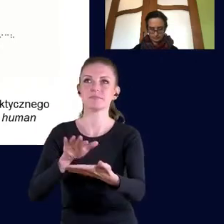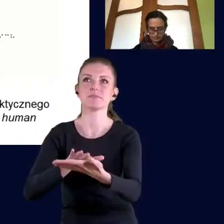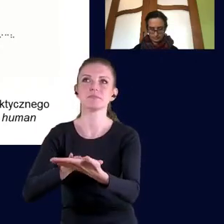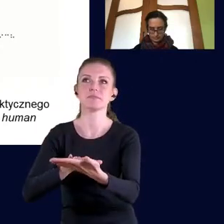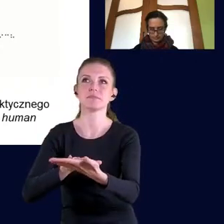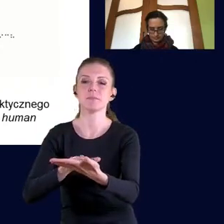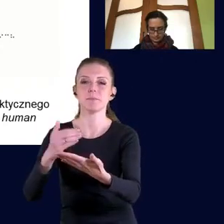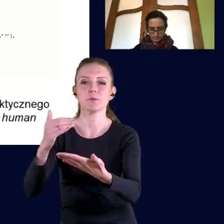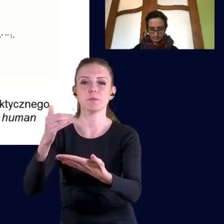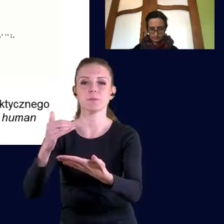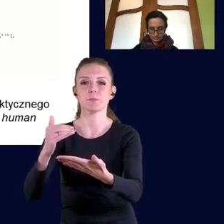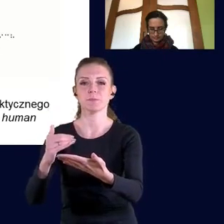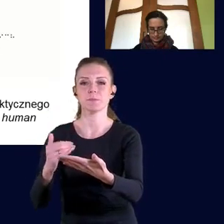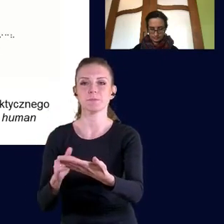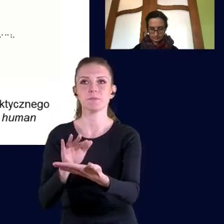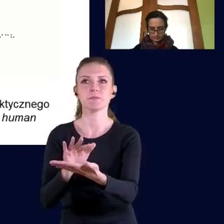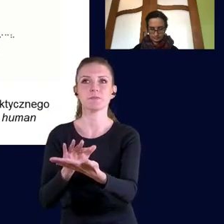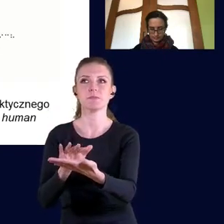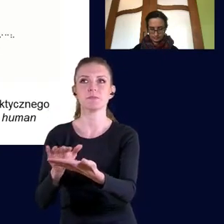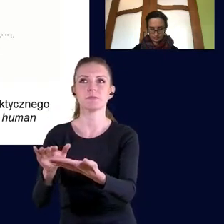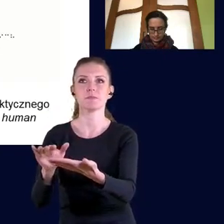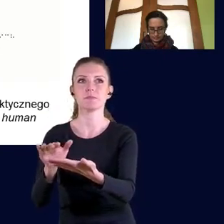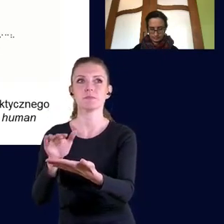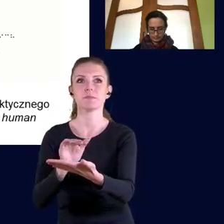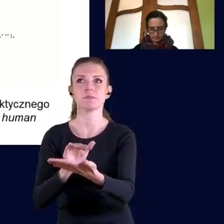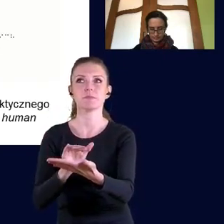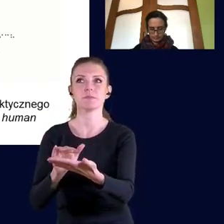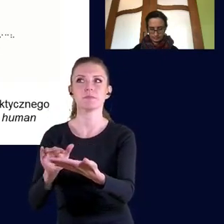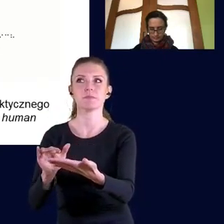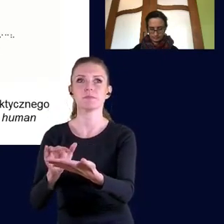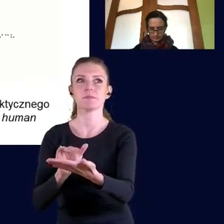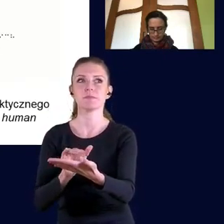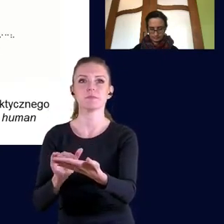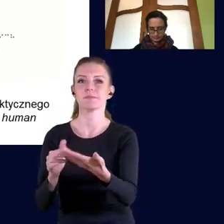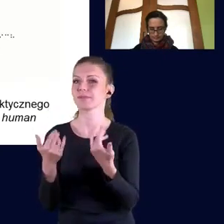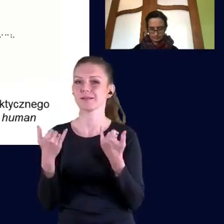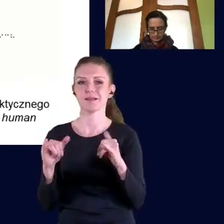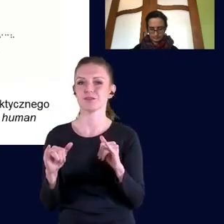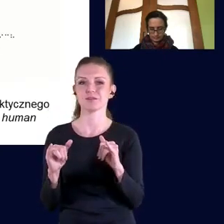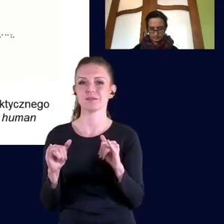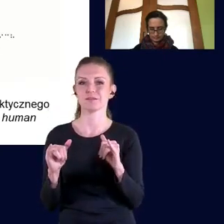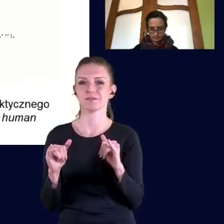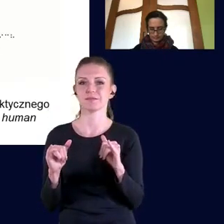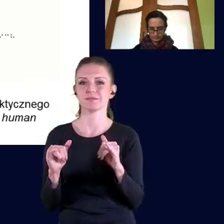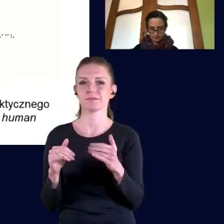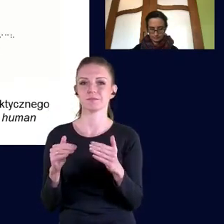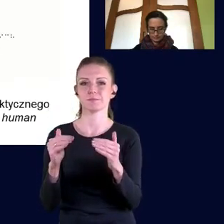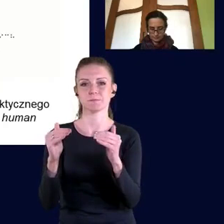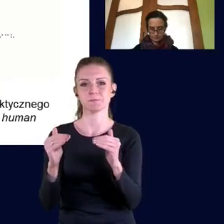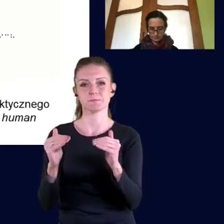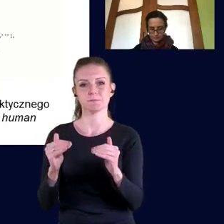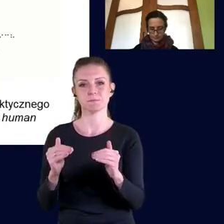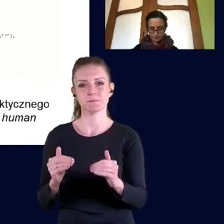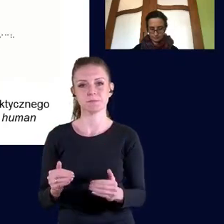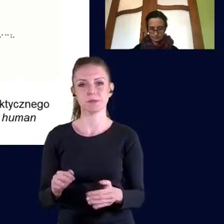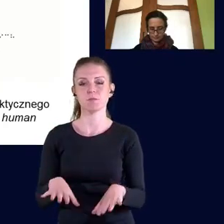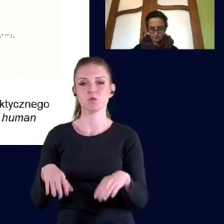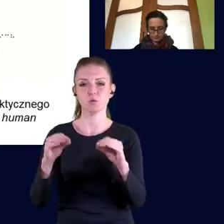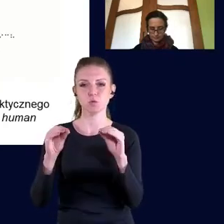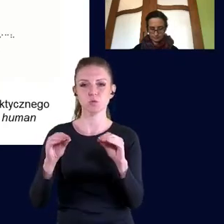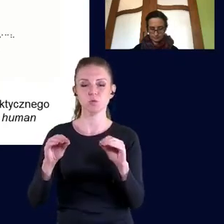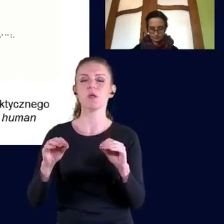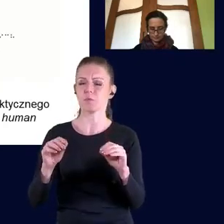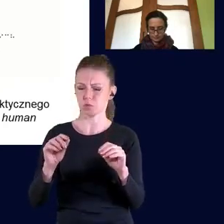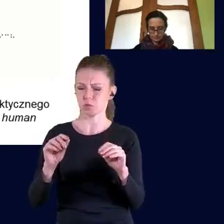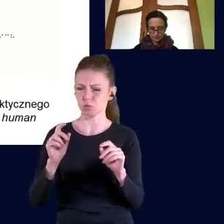i nie owo to znaczy zagłębiając się w niego w troszkę inny sposób prawdopodobnie na początku przeważnie dotykają